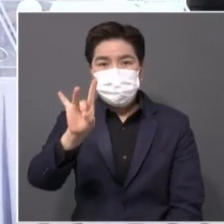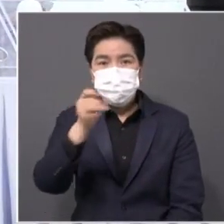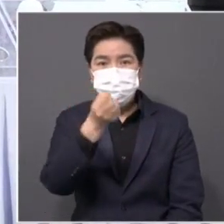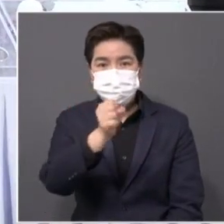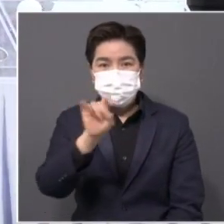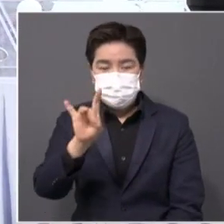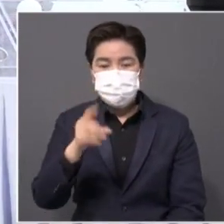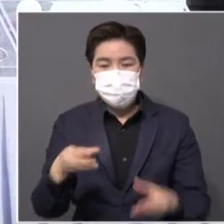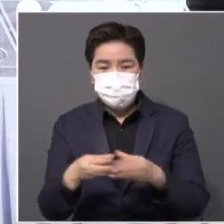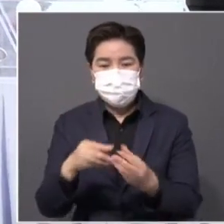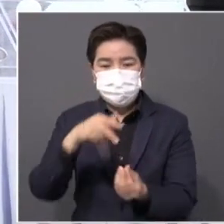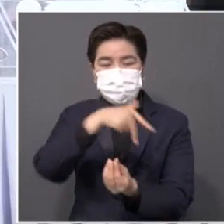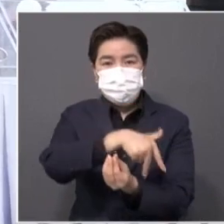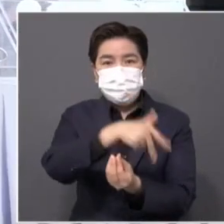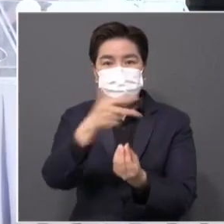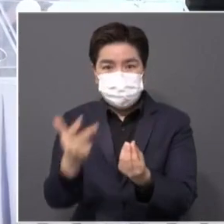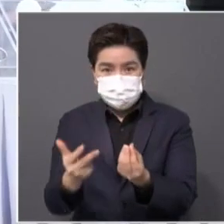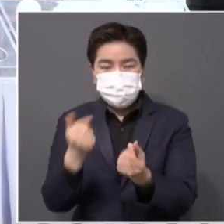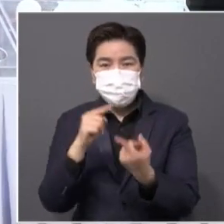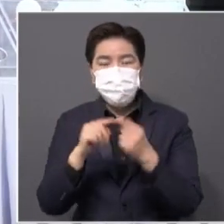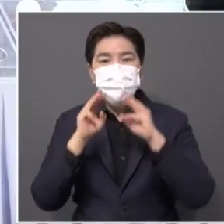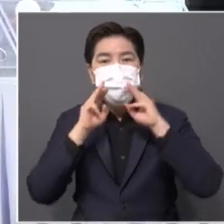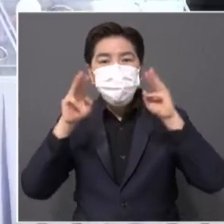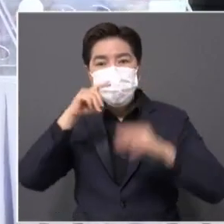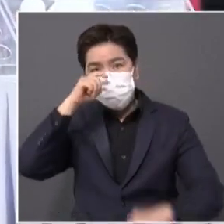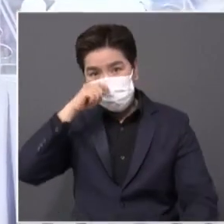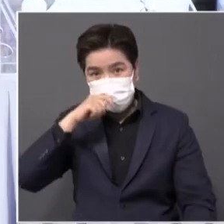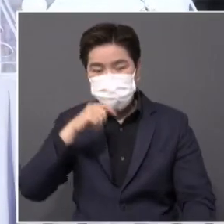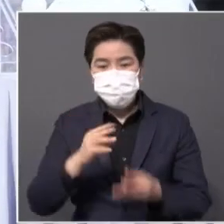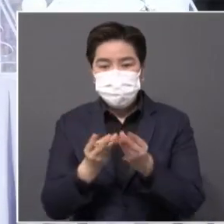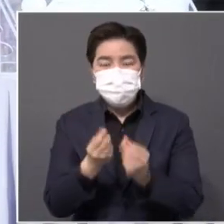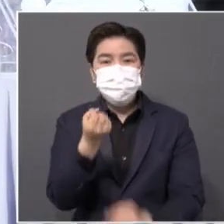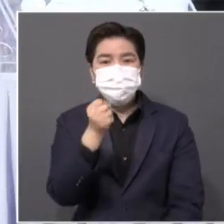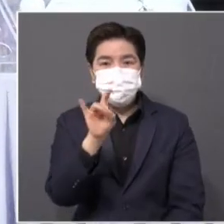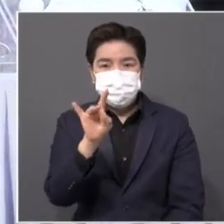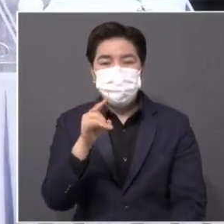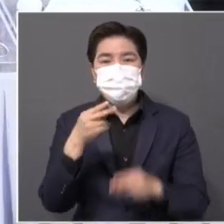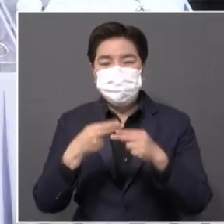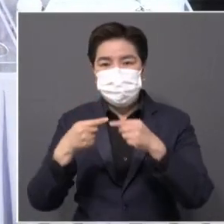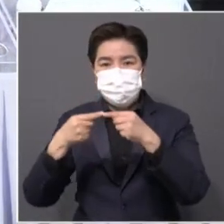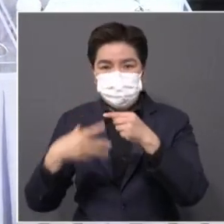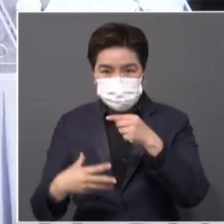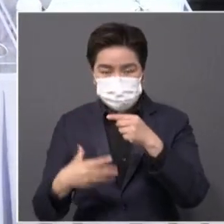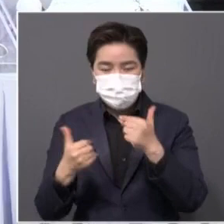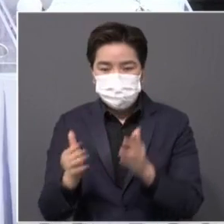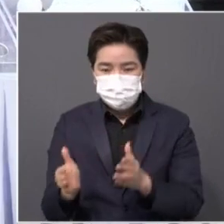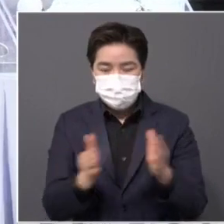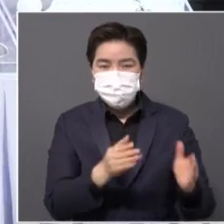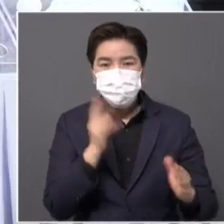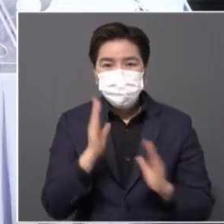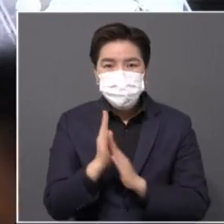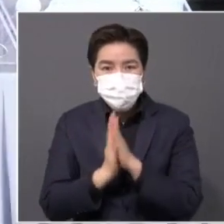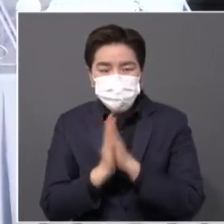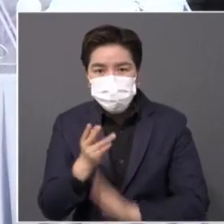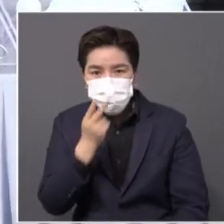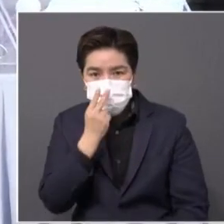ค่ะสำหรับชาติไทยพัฒนานะคะว้าว Thailandกับหมายเลข 18แบบบัญชีรายชื่อค่ะครับหลังจากนั้นคุณผู้ชมที่